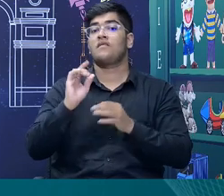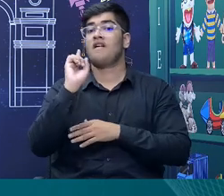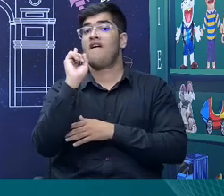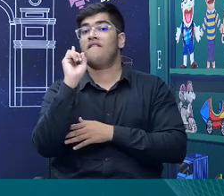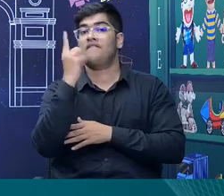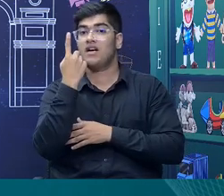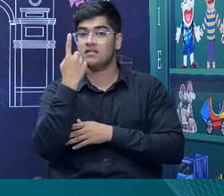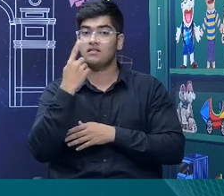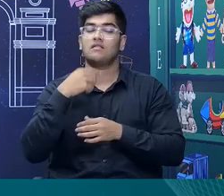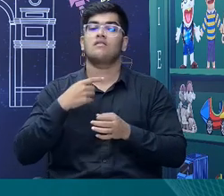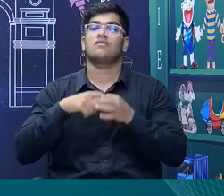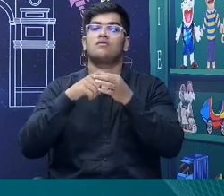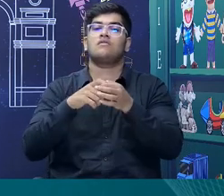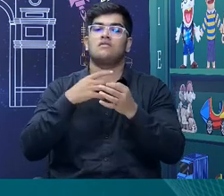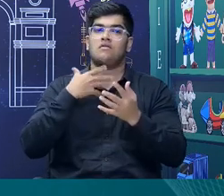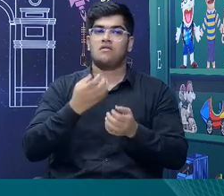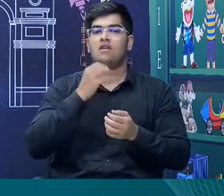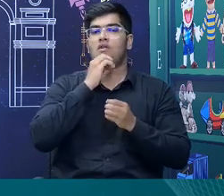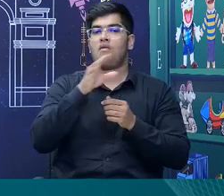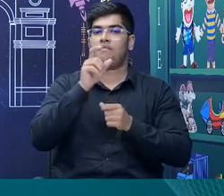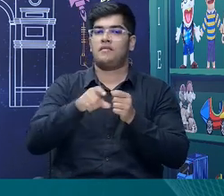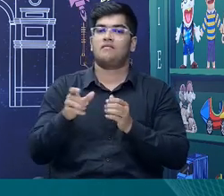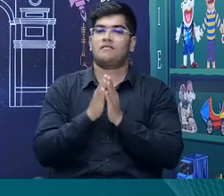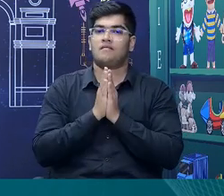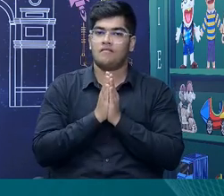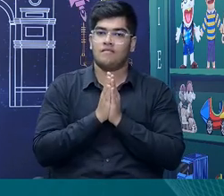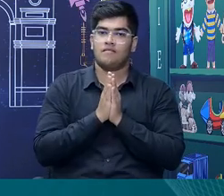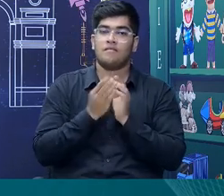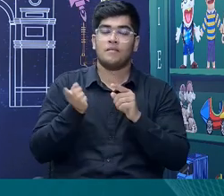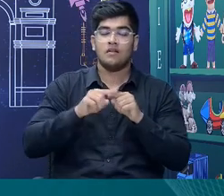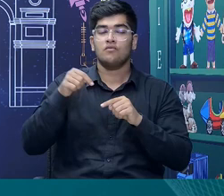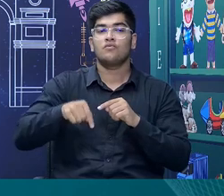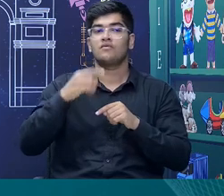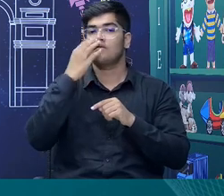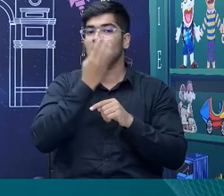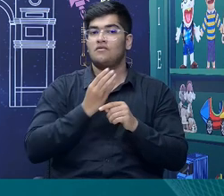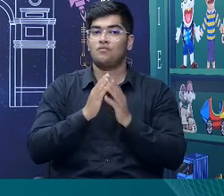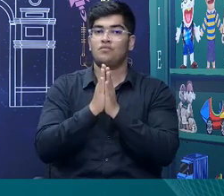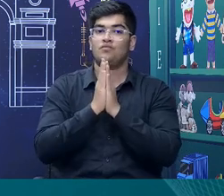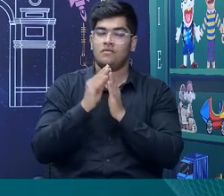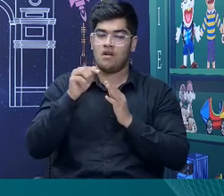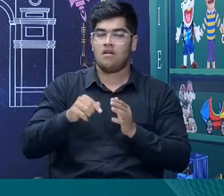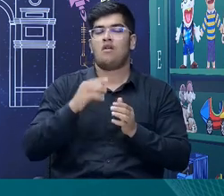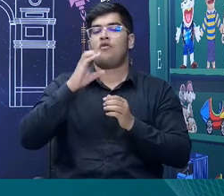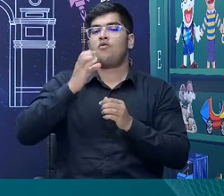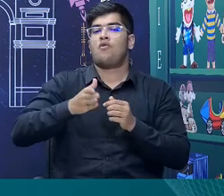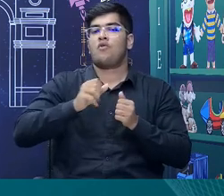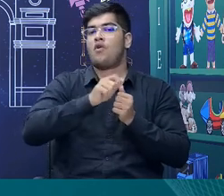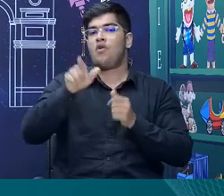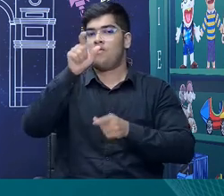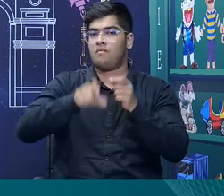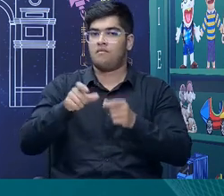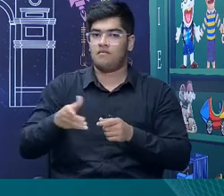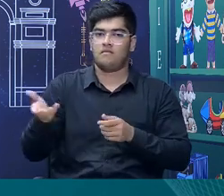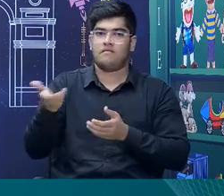तो सभी दर्शकों को नमस्कार और सभी को गणेश चतुर्थी की बहुत-बहुत शुभकामनाएं आपको भी